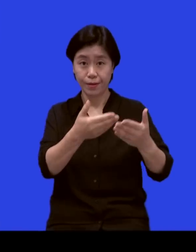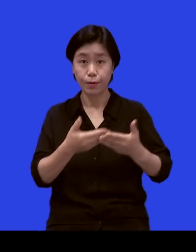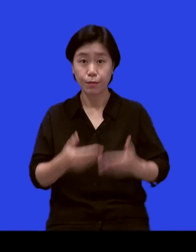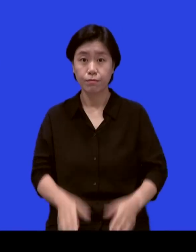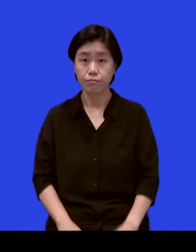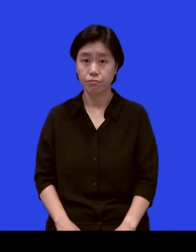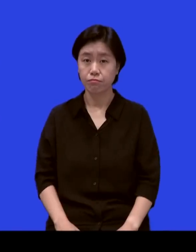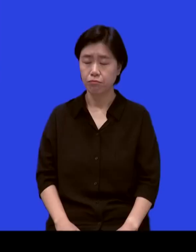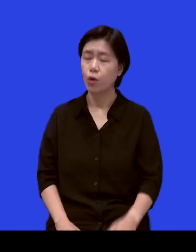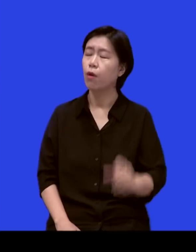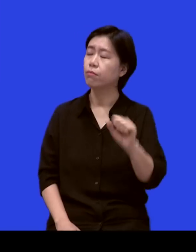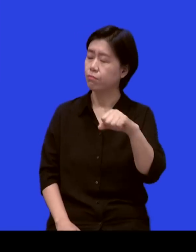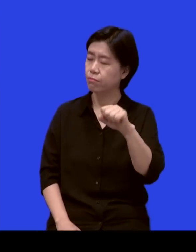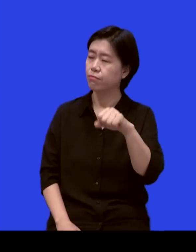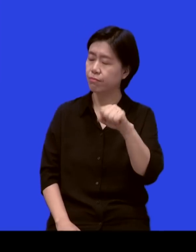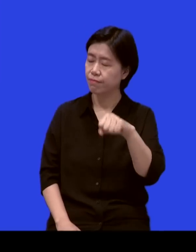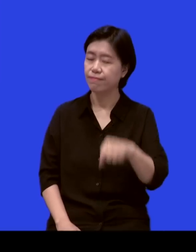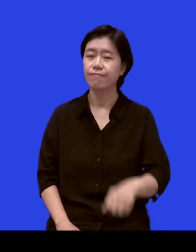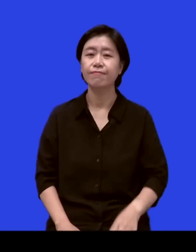그냥 고개 끄덕거리면서